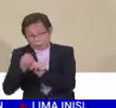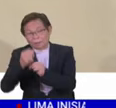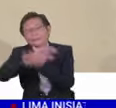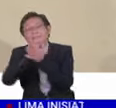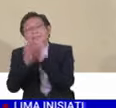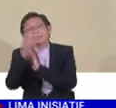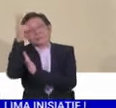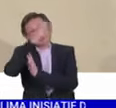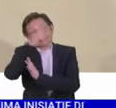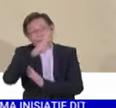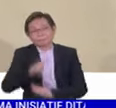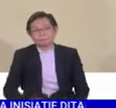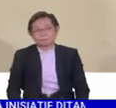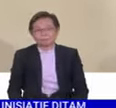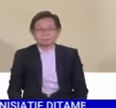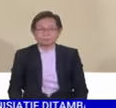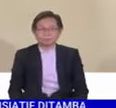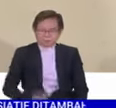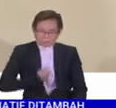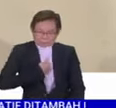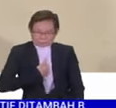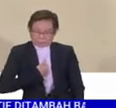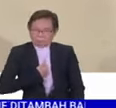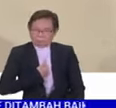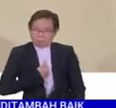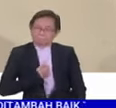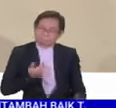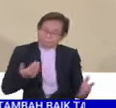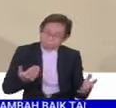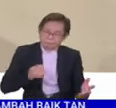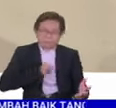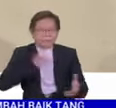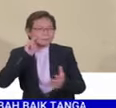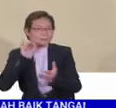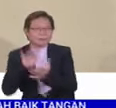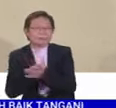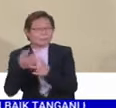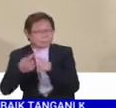kerajaan sendiri. Walaubagaimanapun saya percaya